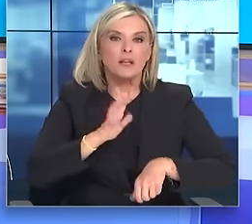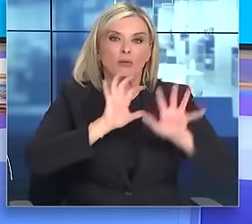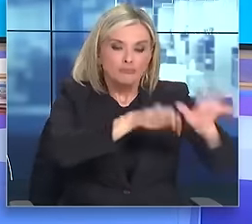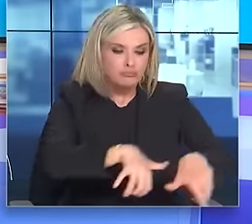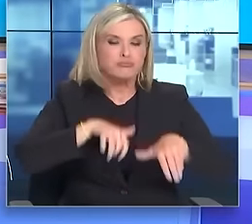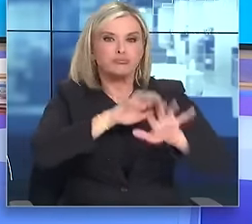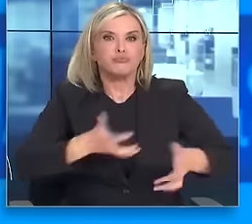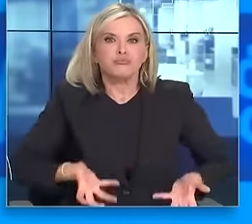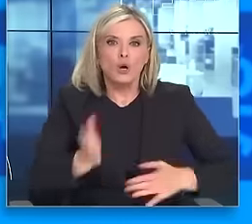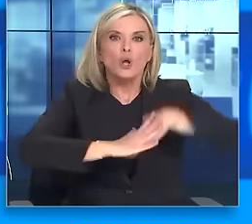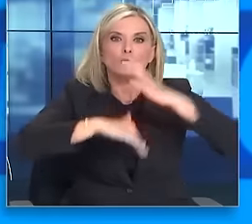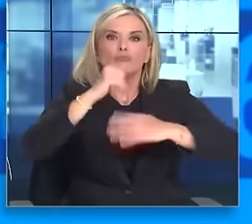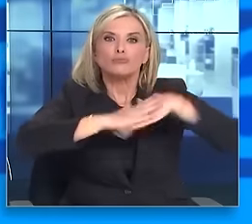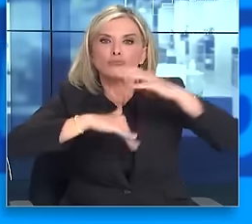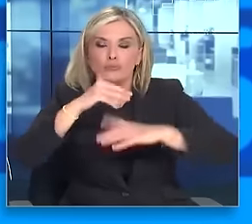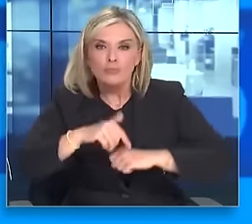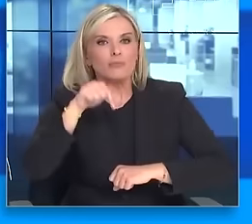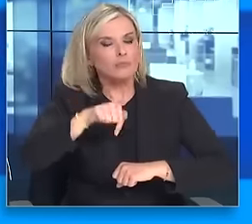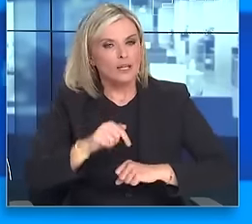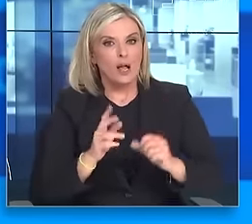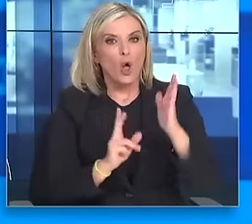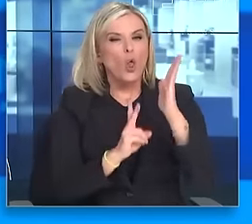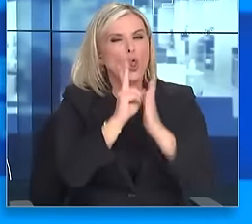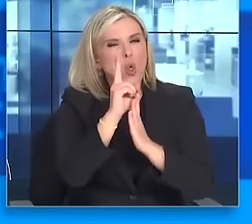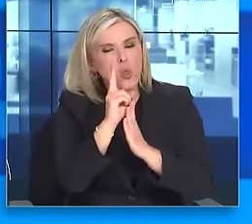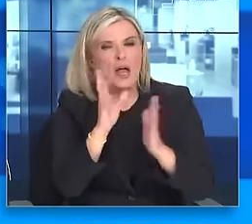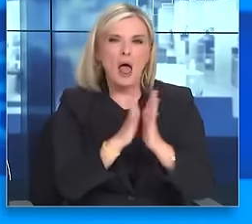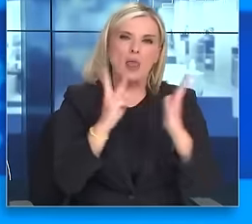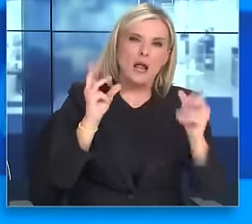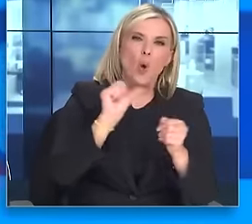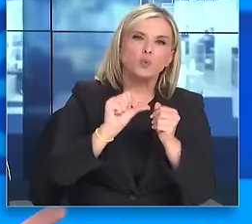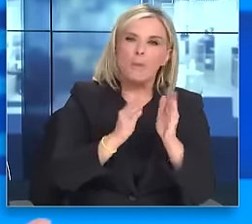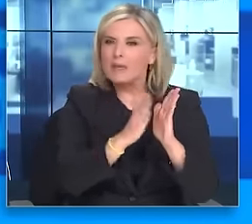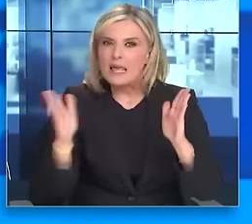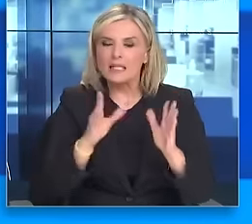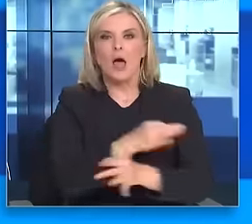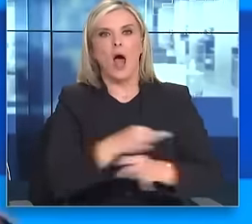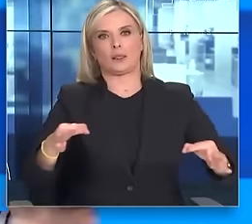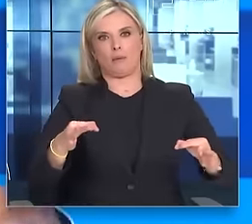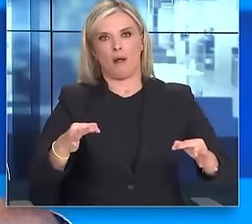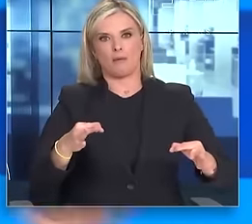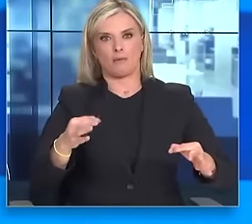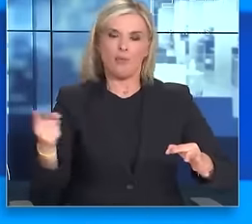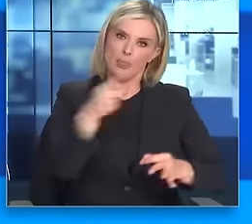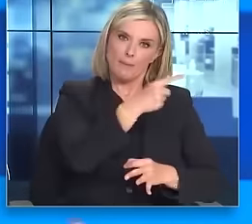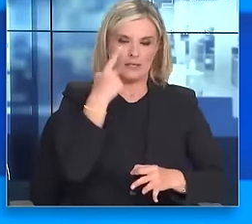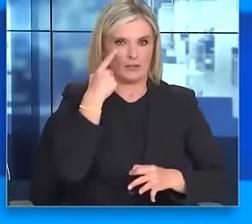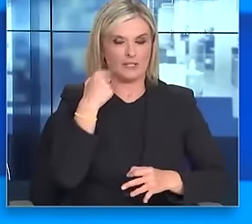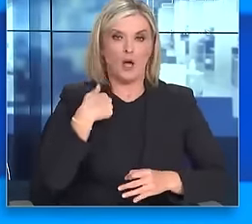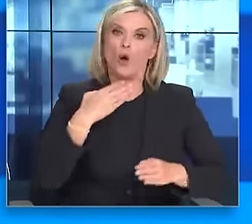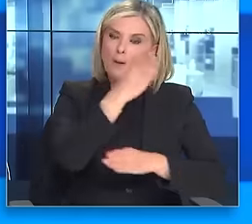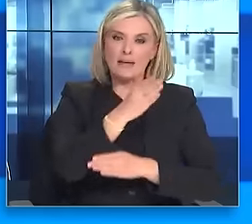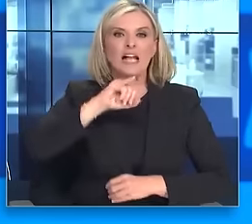είναι έργα από το Ταμείο Ανάκαμψης, οι πολίτες θα τα δουν σε 12 με 18 μήνες. Κάποια τα βλέπουν ήδη. Πήγα, ας πούμε, στο Τζάνιο